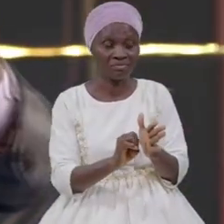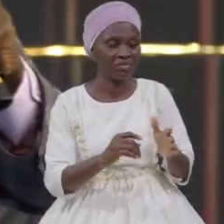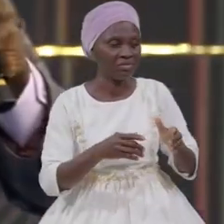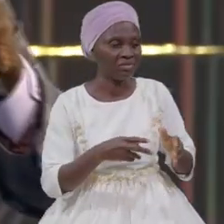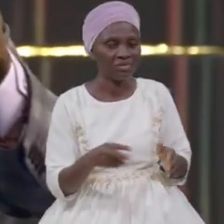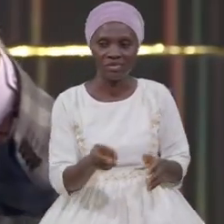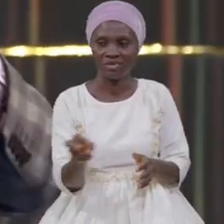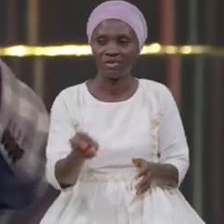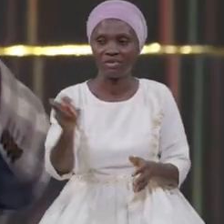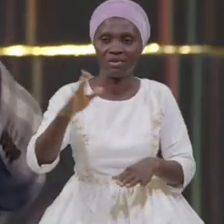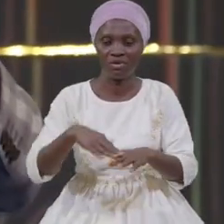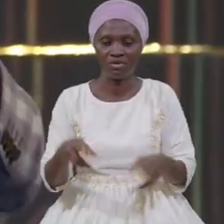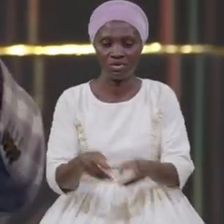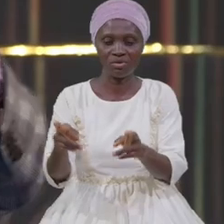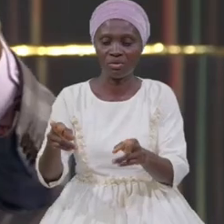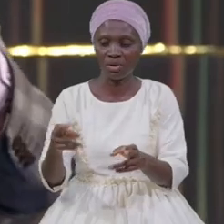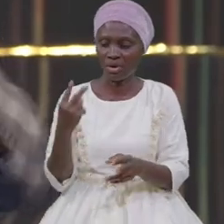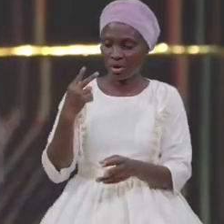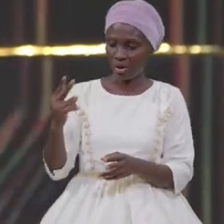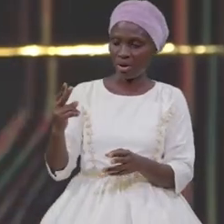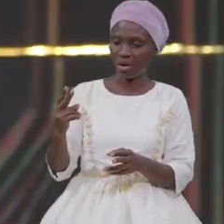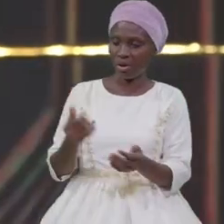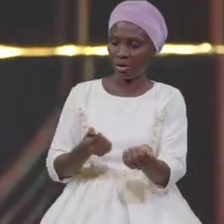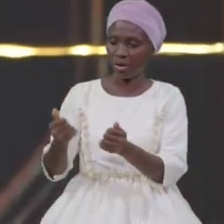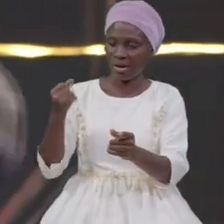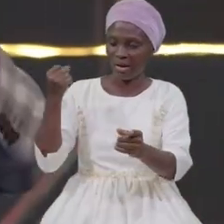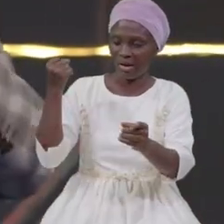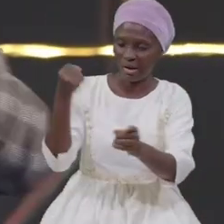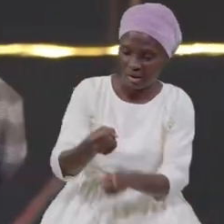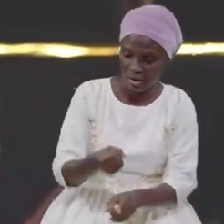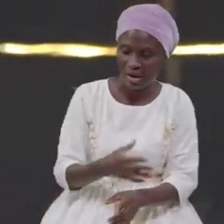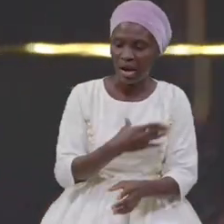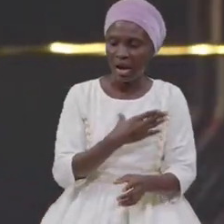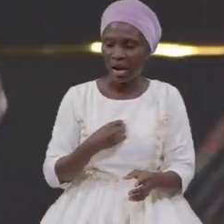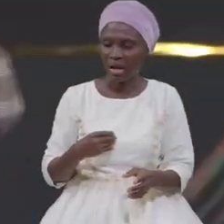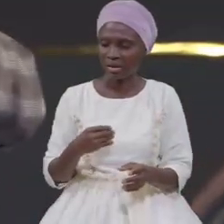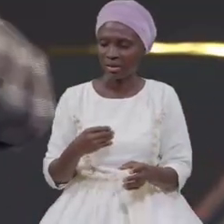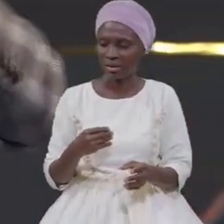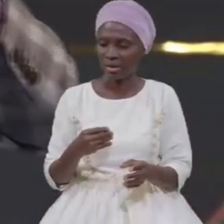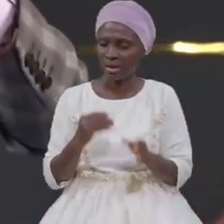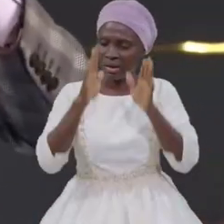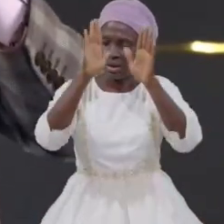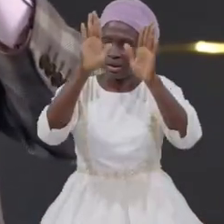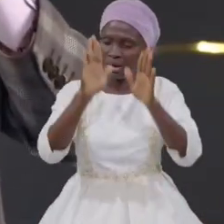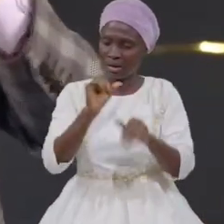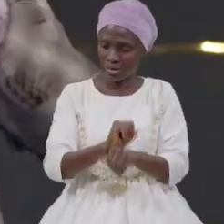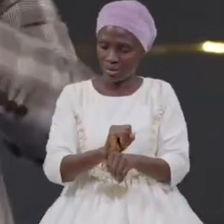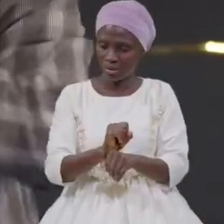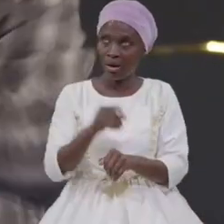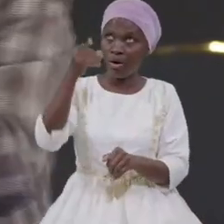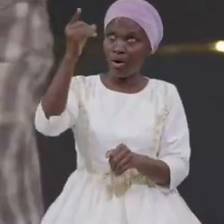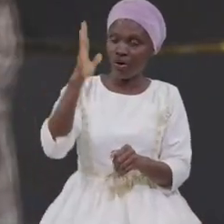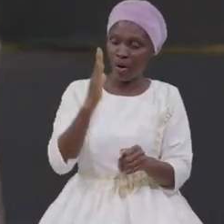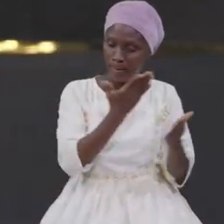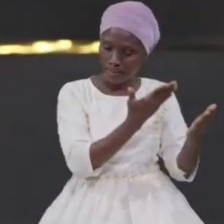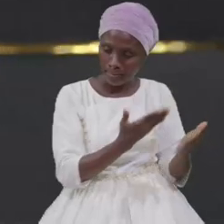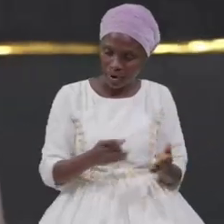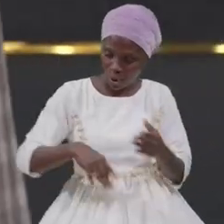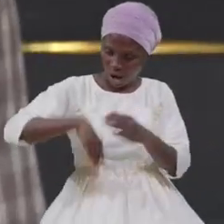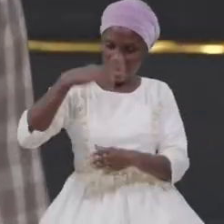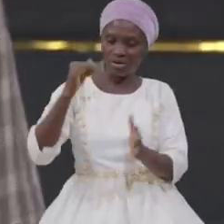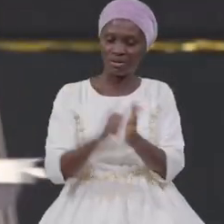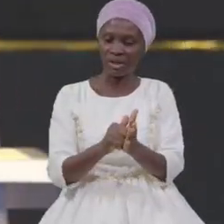cours de route et il y a un accident. Et miraculeusement, Dieu t'a fait sortir.